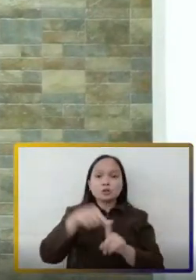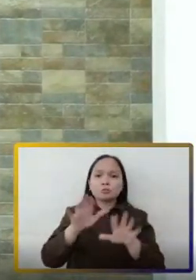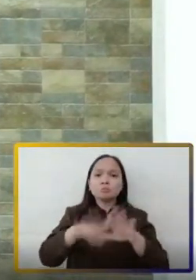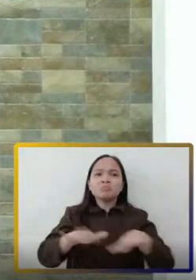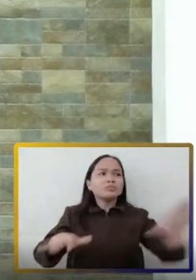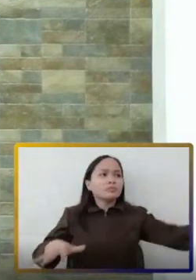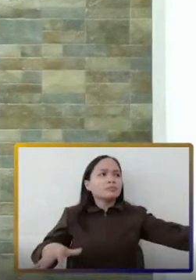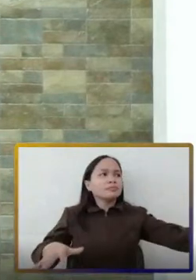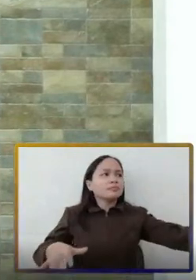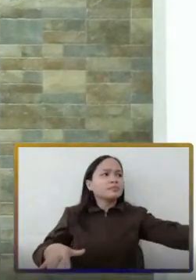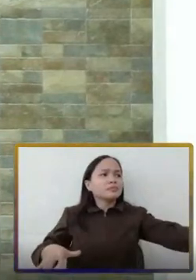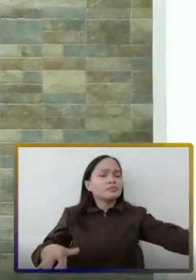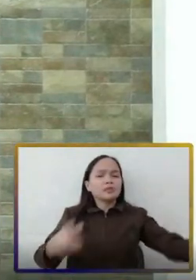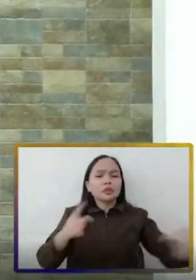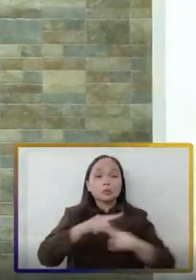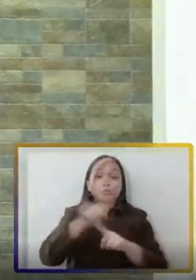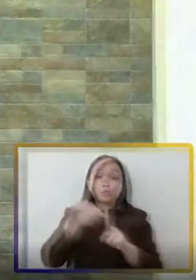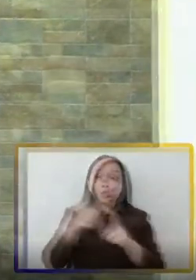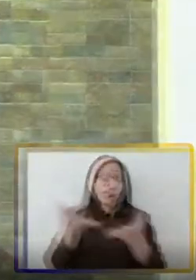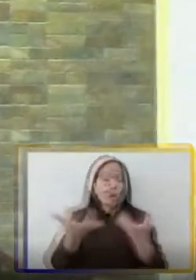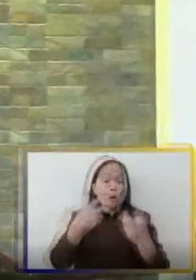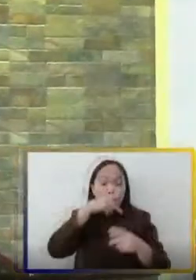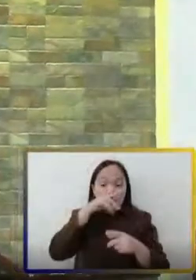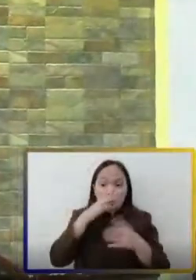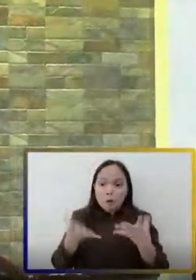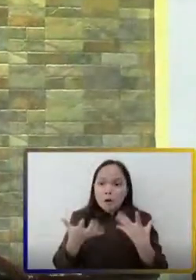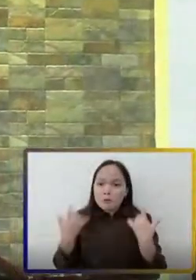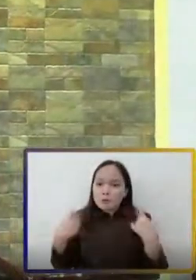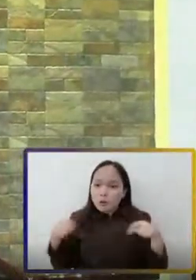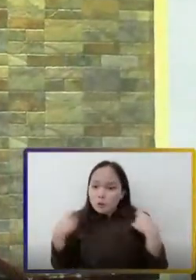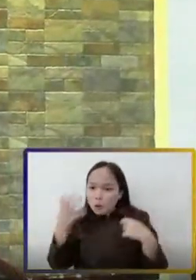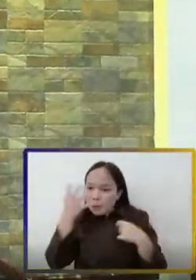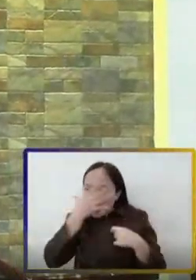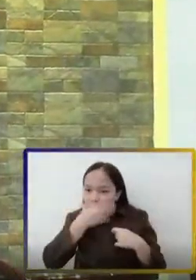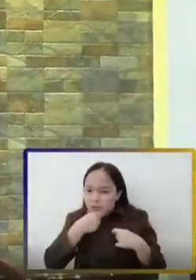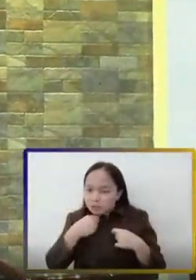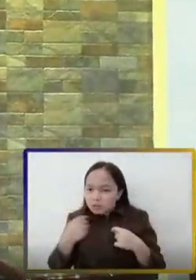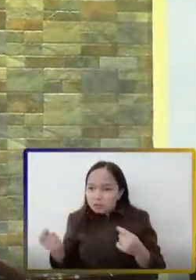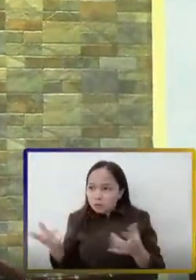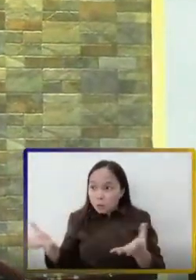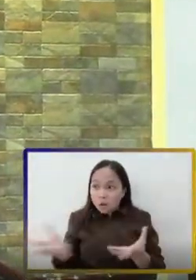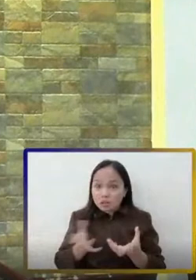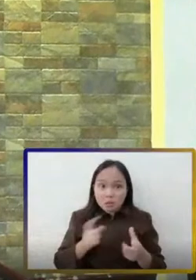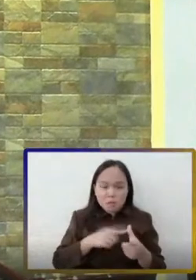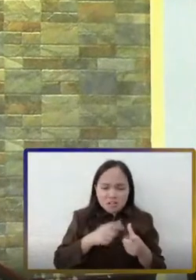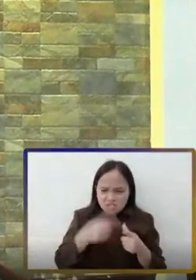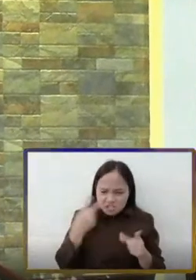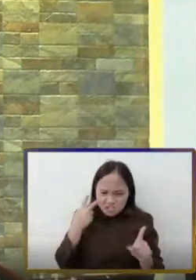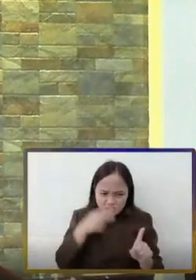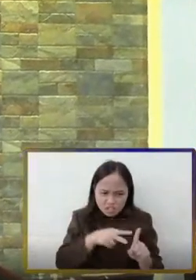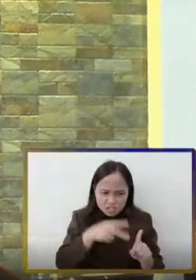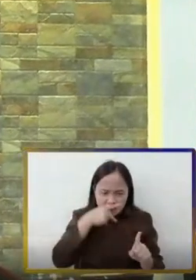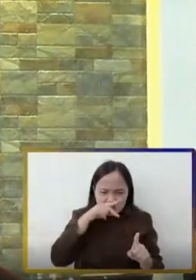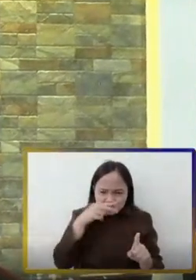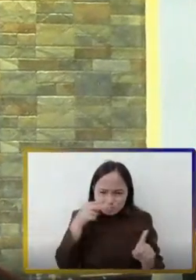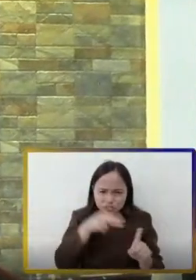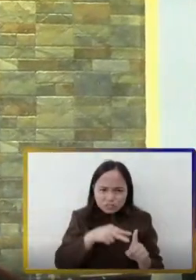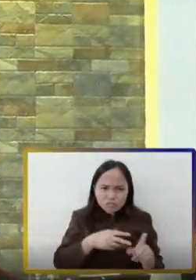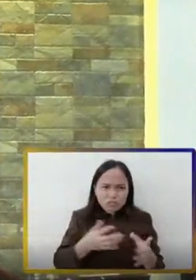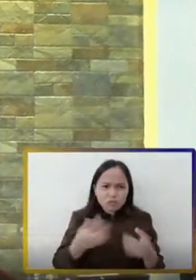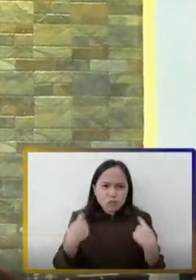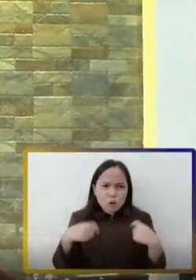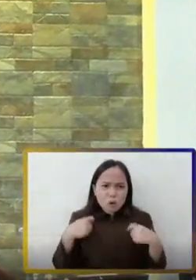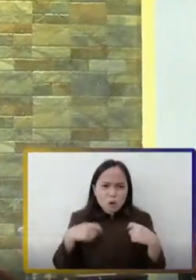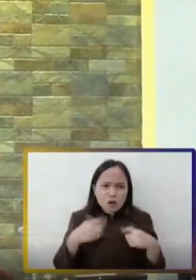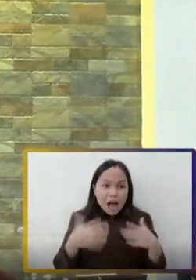ito, pinakamagandang laruan kanya, pag yung laruan na maganda, nakuha niya, pero yung isang bata, pangit na yung laruan, pero nakita niya, masaya